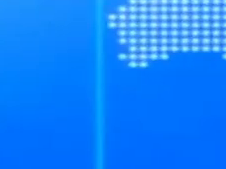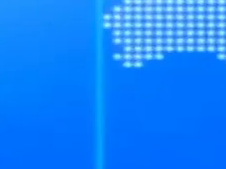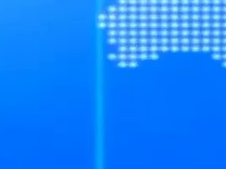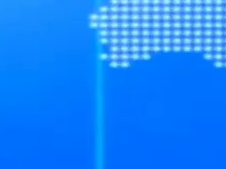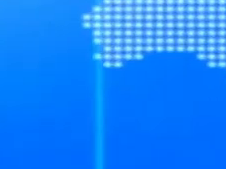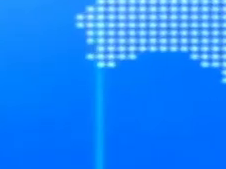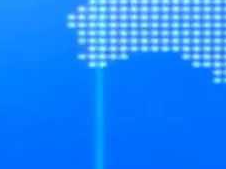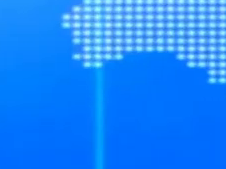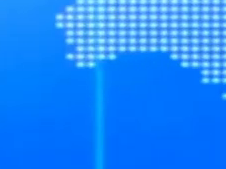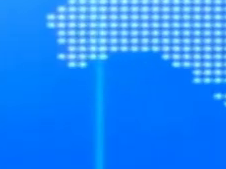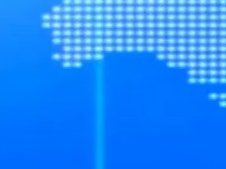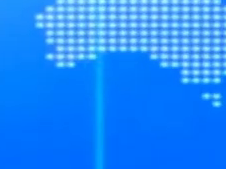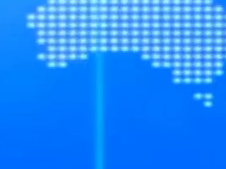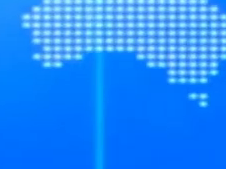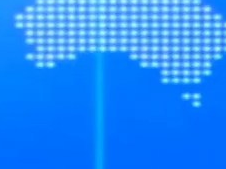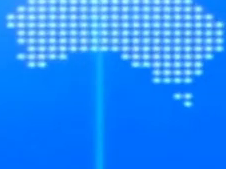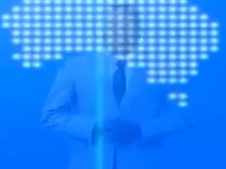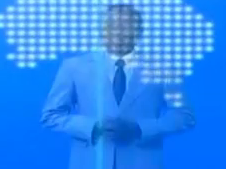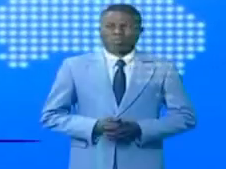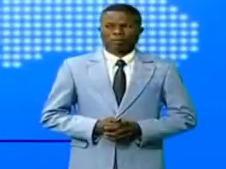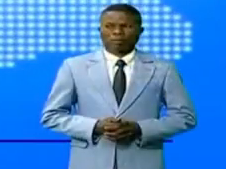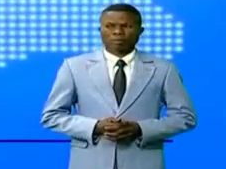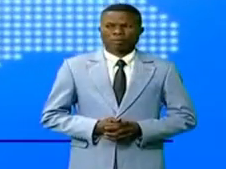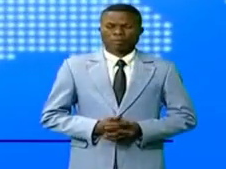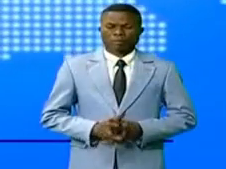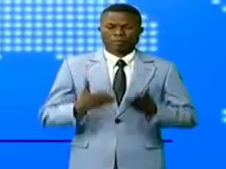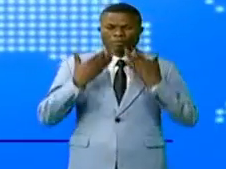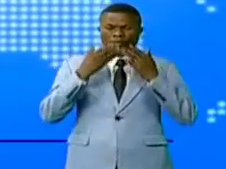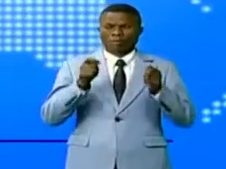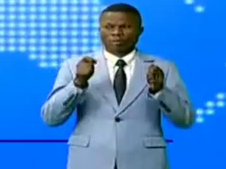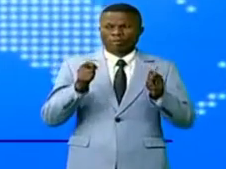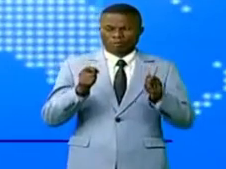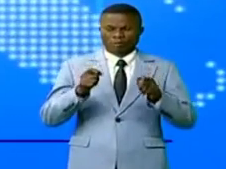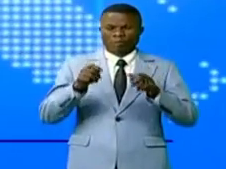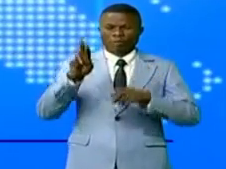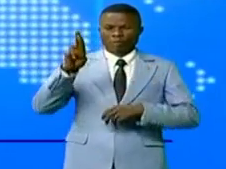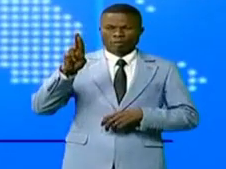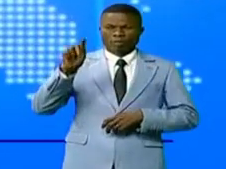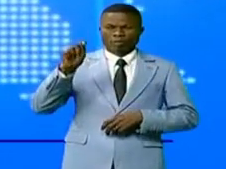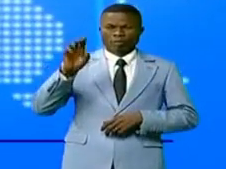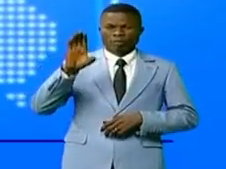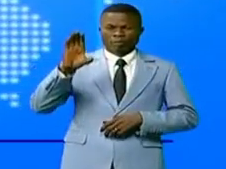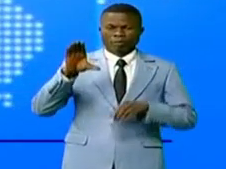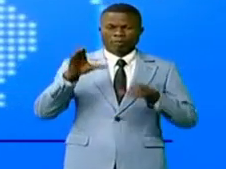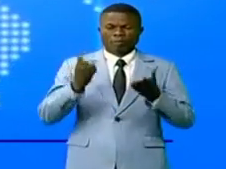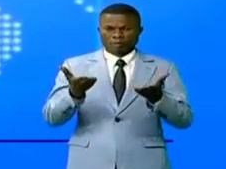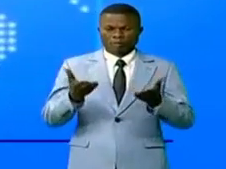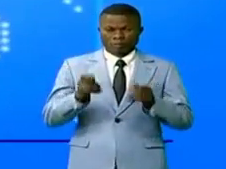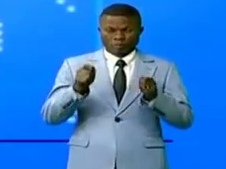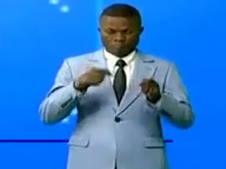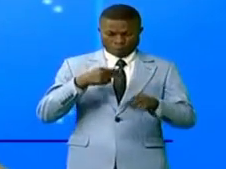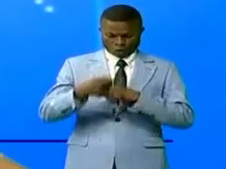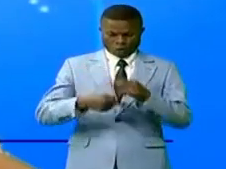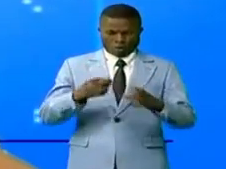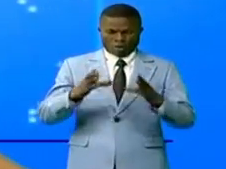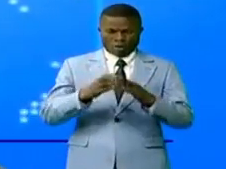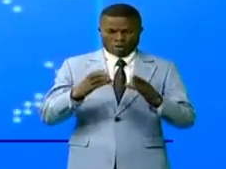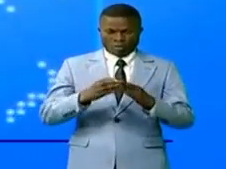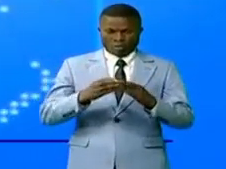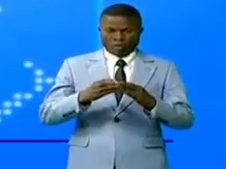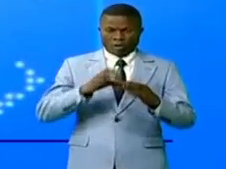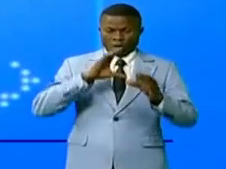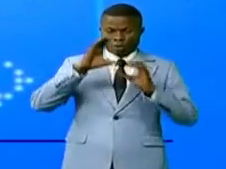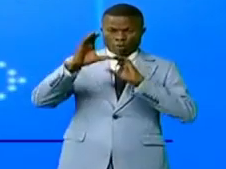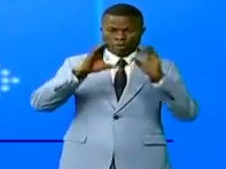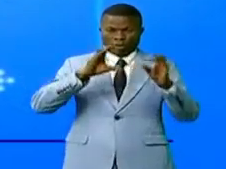19h à Kinshasa, madame, monsieur, bonjour et merci d'être avec nous dans ce journal sur la télévision nationale congolaise, un journal que nous démarrons par